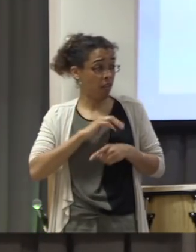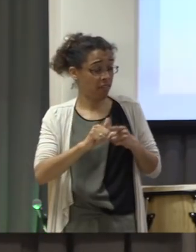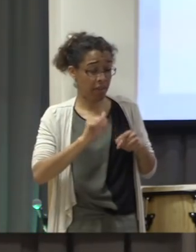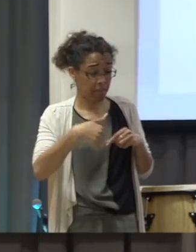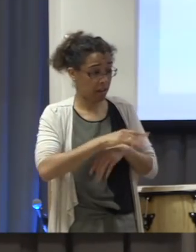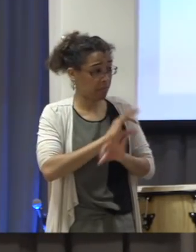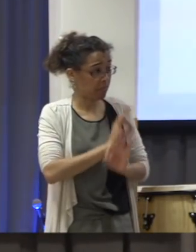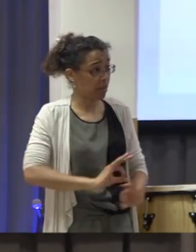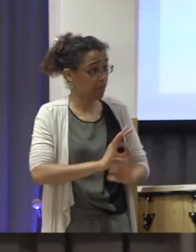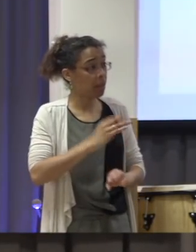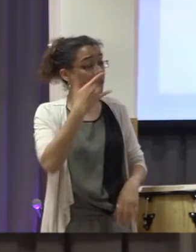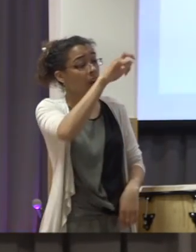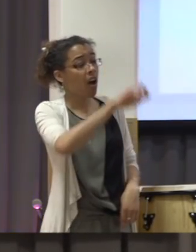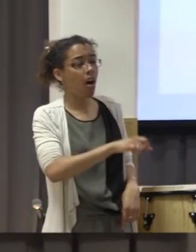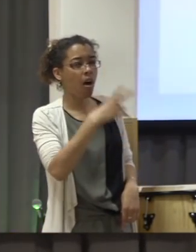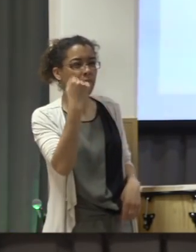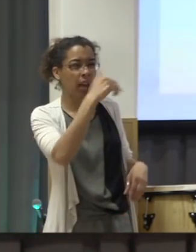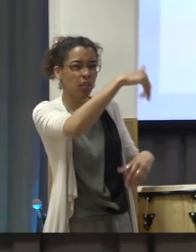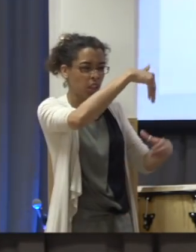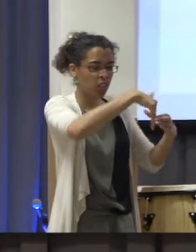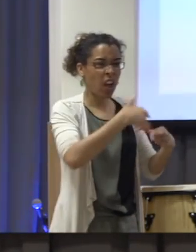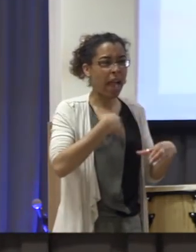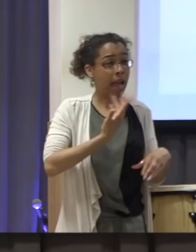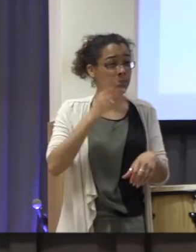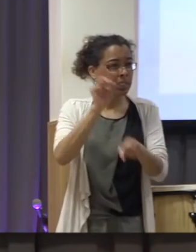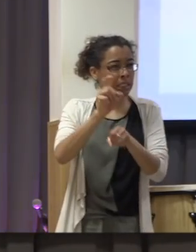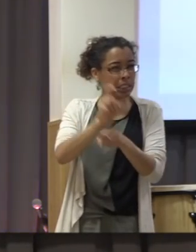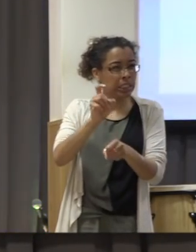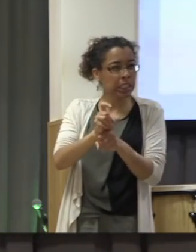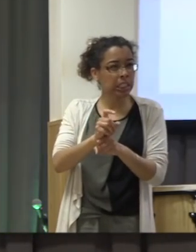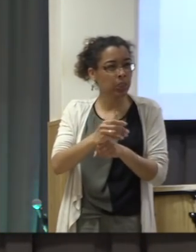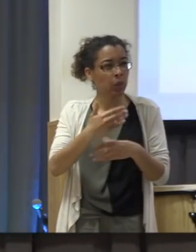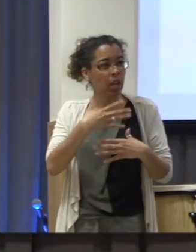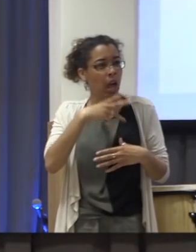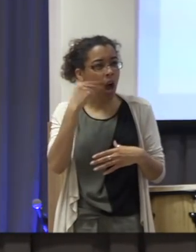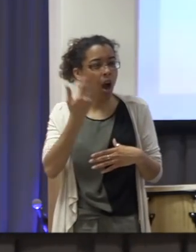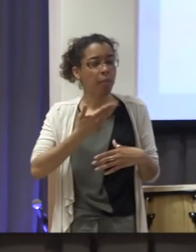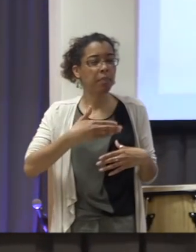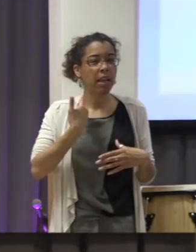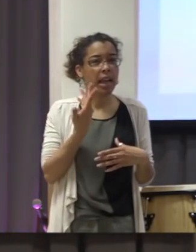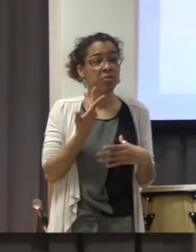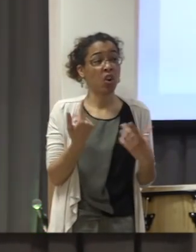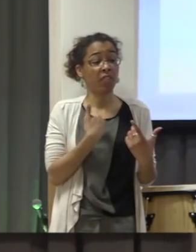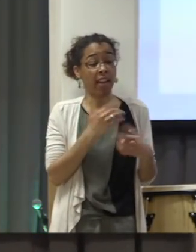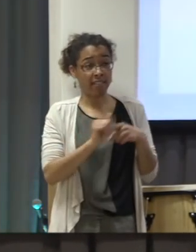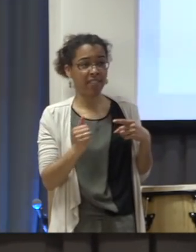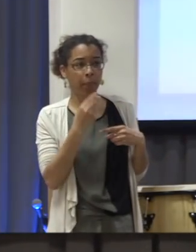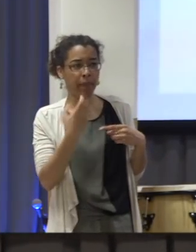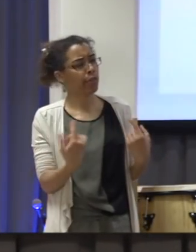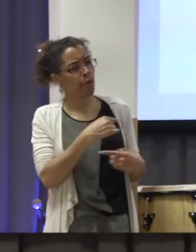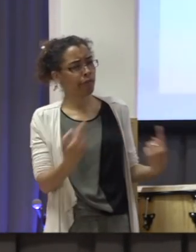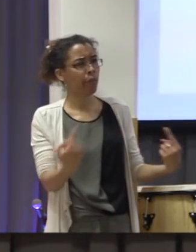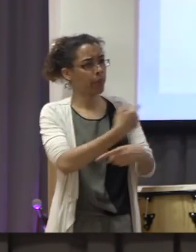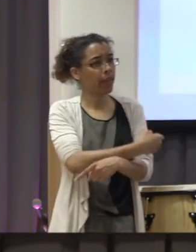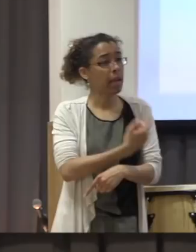Mais sauf que l'homme, dans sa nature, aime bien critiquer. Dans sa nature, aime bien faire le contraire. Mais